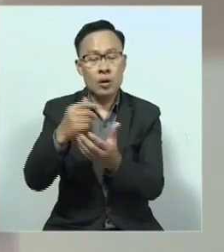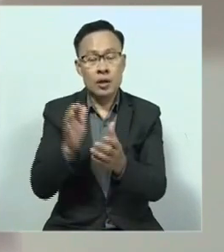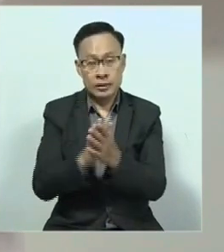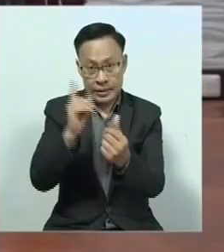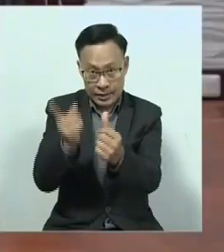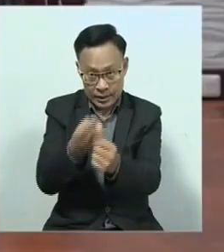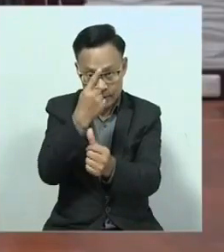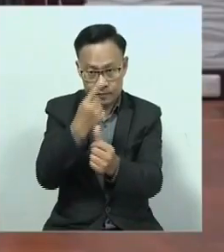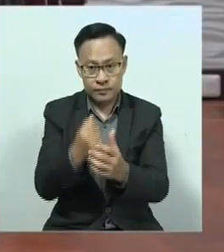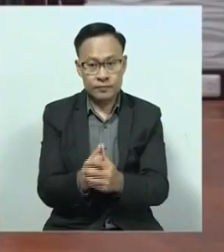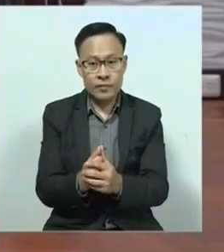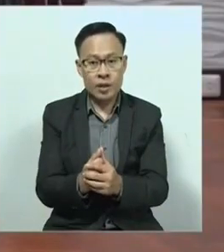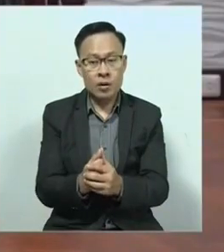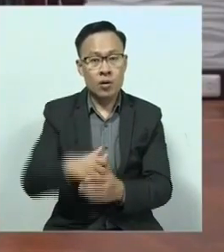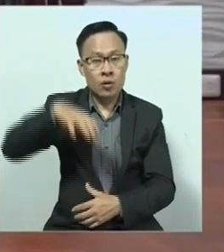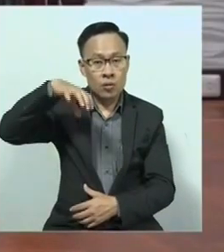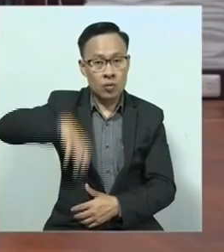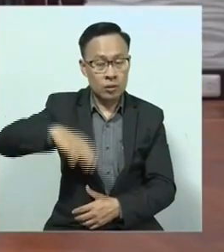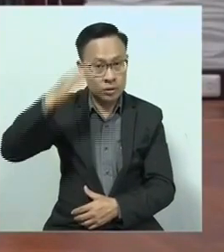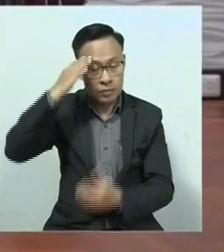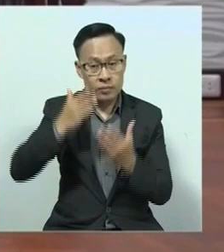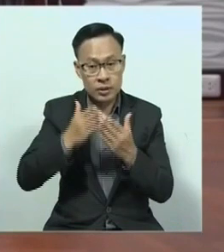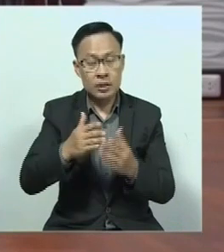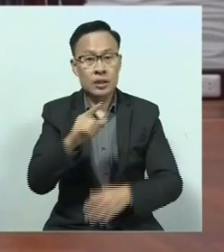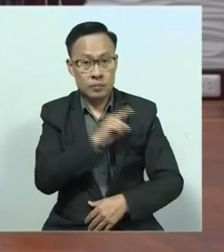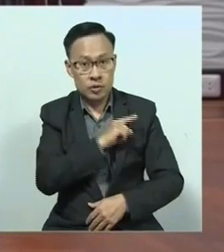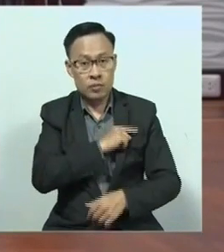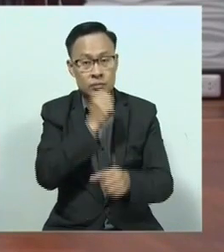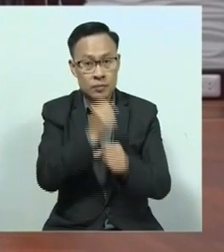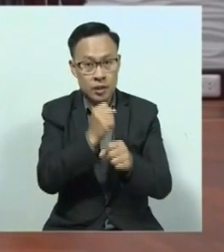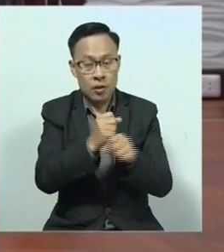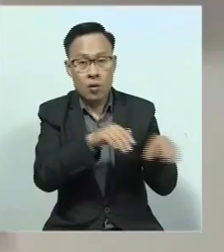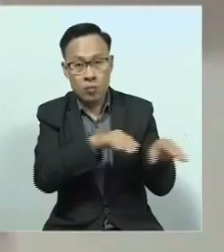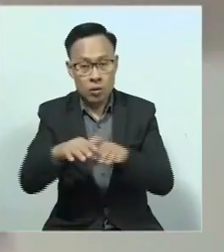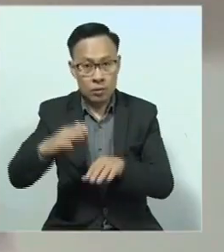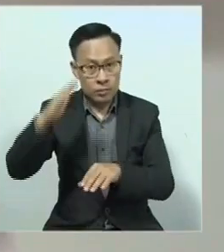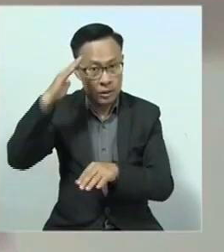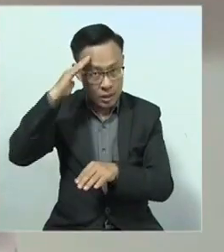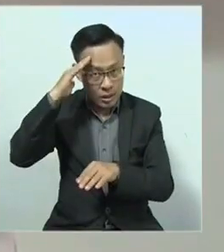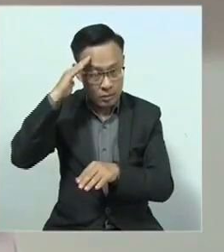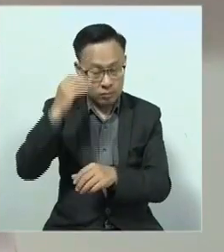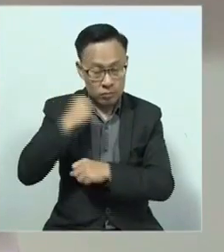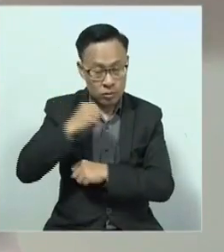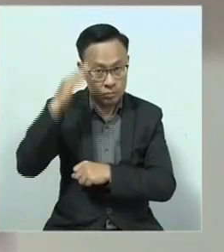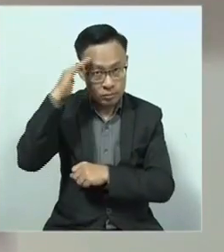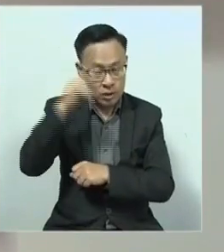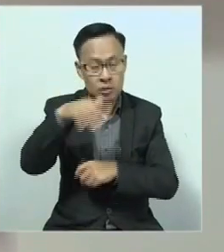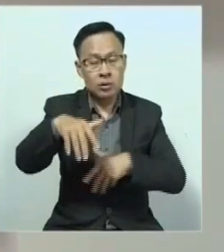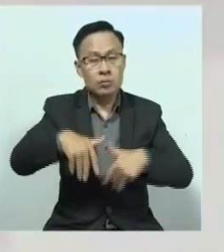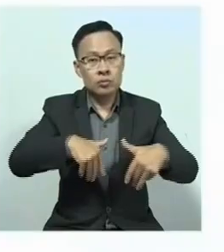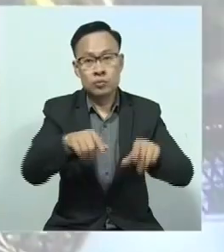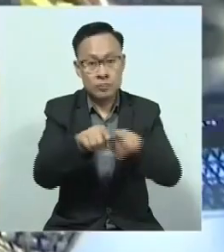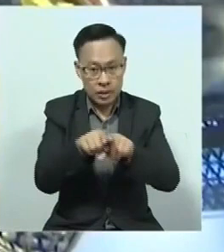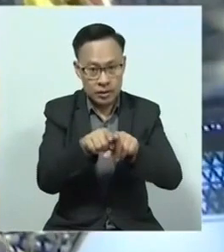คือในช่วงนั้นกองเรือก็รับบทบาทแล้วพร้อมๆกัน ค่ะ แต่ว่าผู้คนอาจจะไม่ทราบก็คือเ